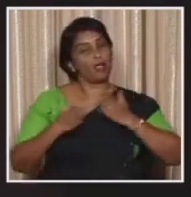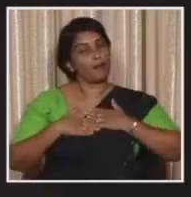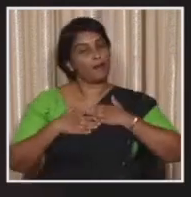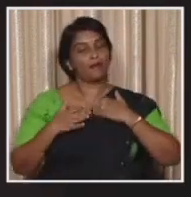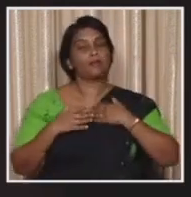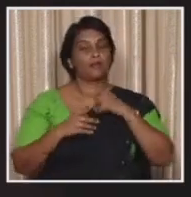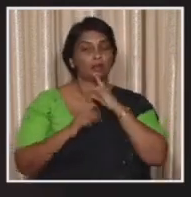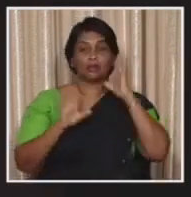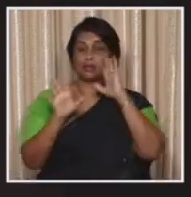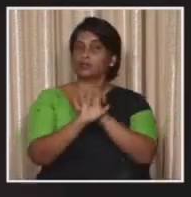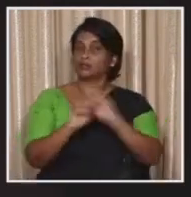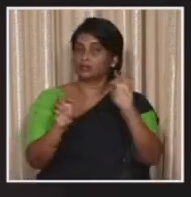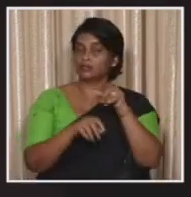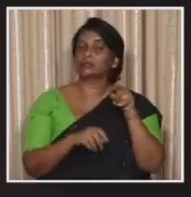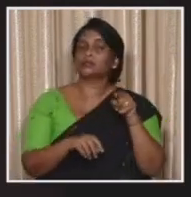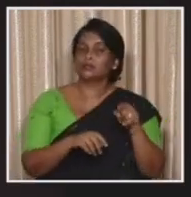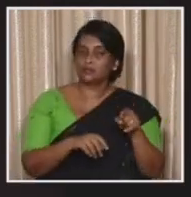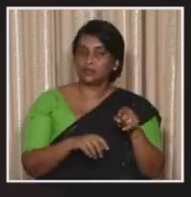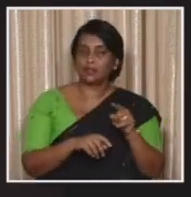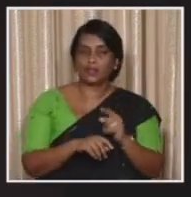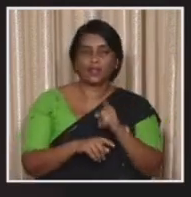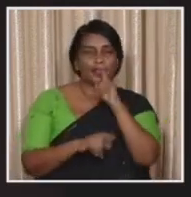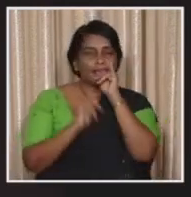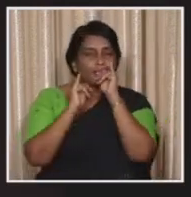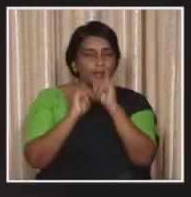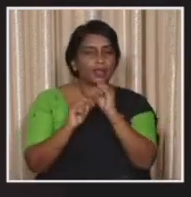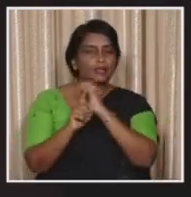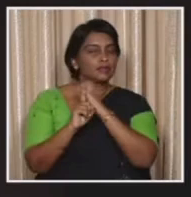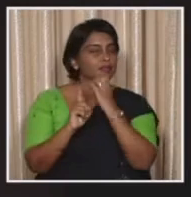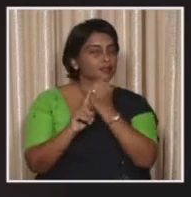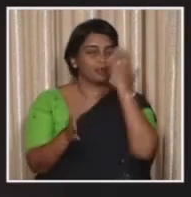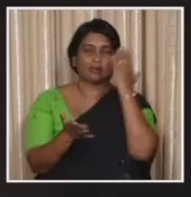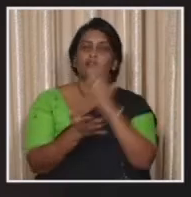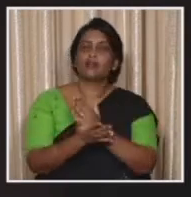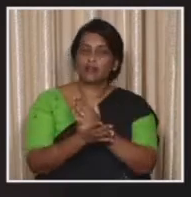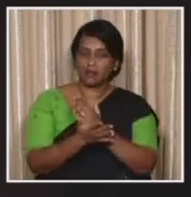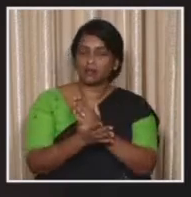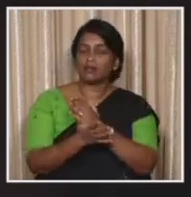ඉවරලා ප්‍රකාශ ලබා ගන්න ඒ කැත සංස්කෘතිය නවත්තන්න